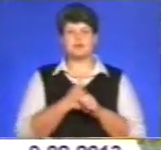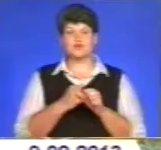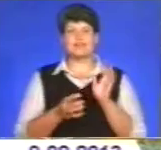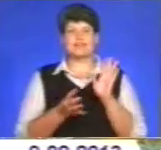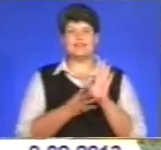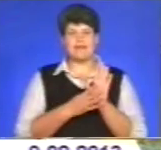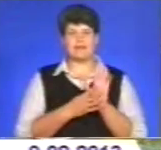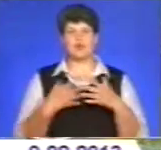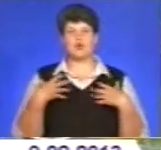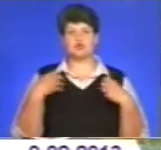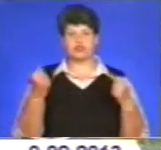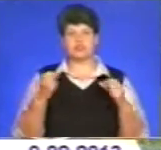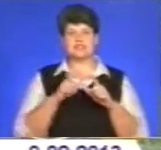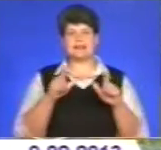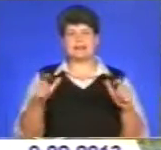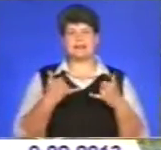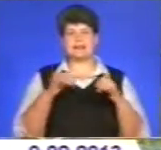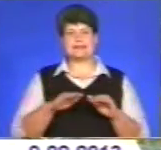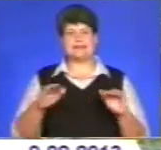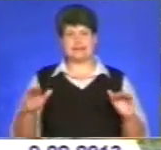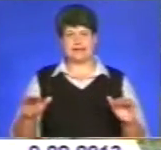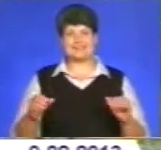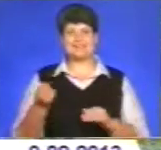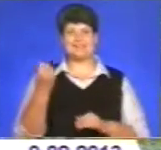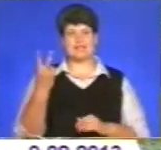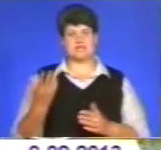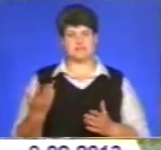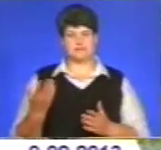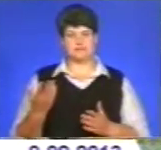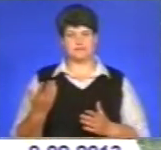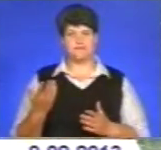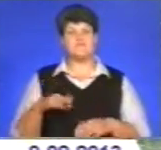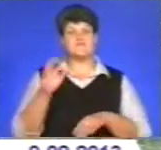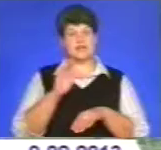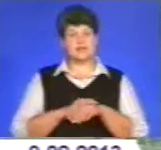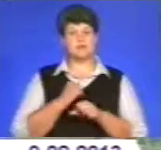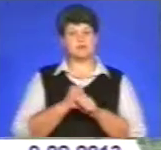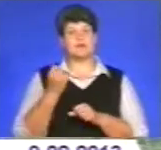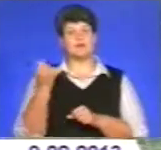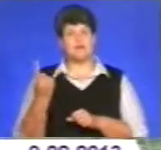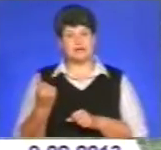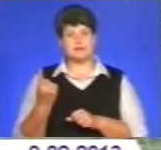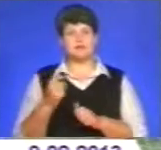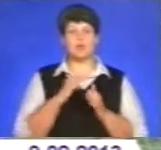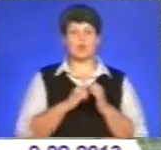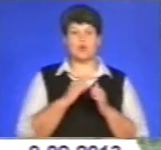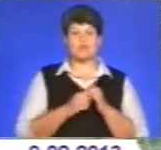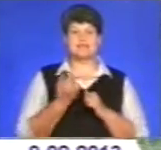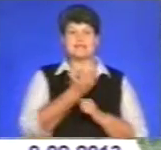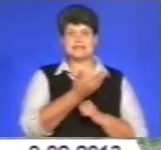оздоровчих закладів для дітей з 12. Фактично працювало 11, в кожній з